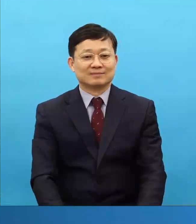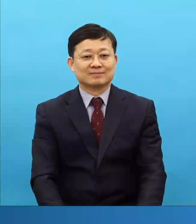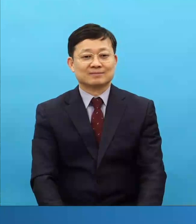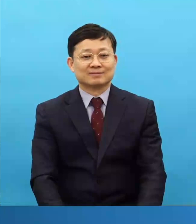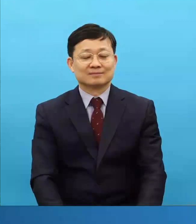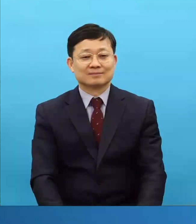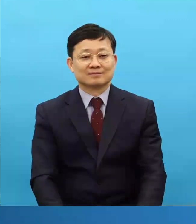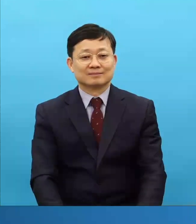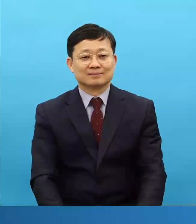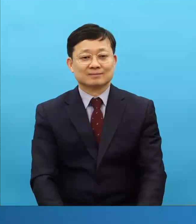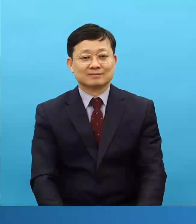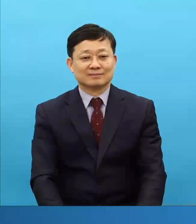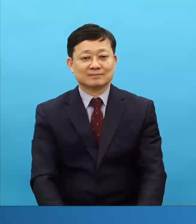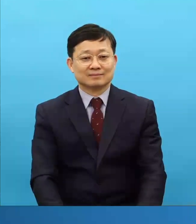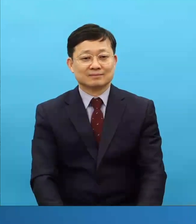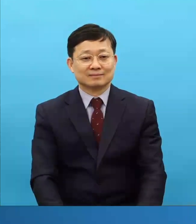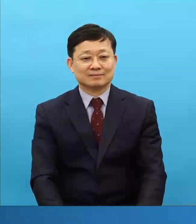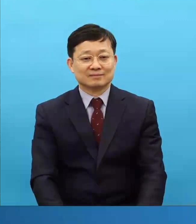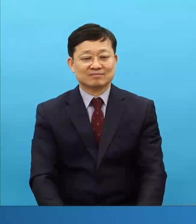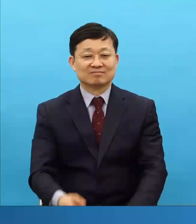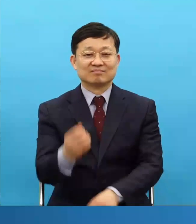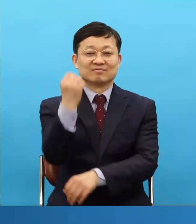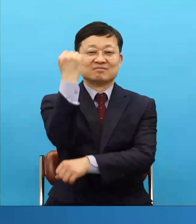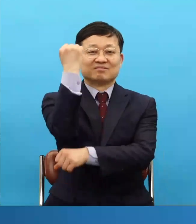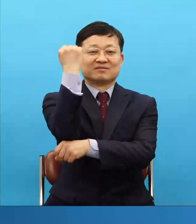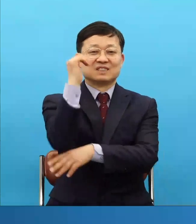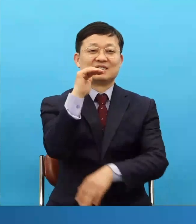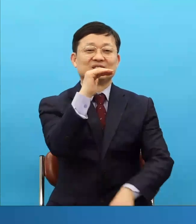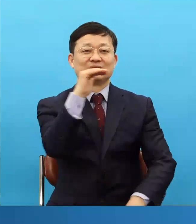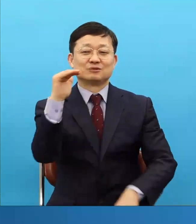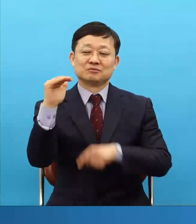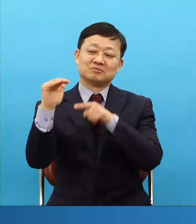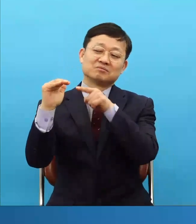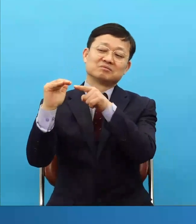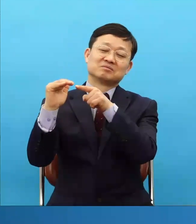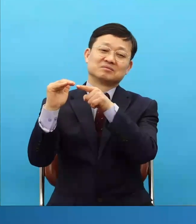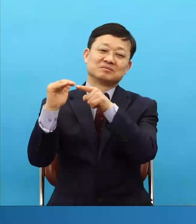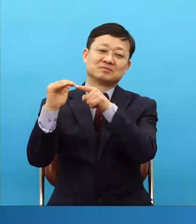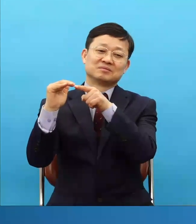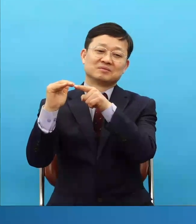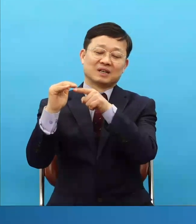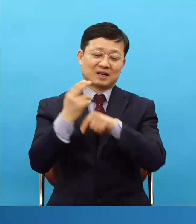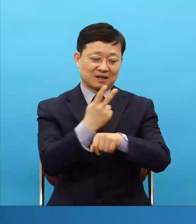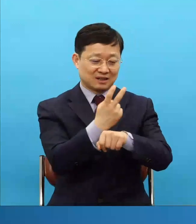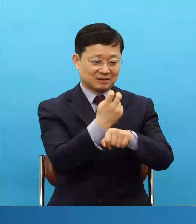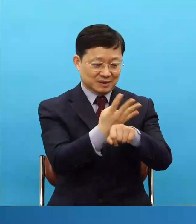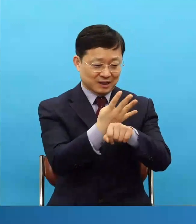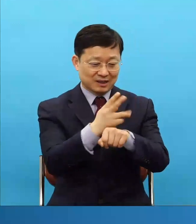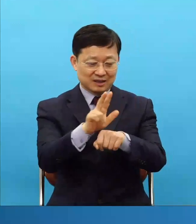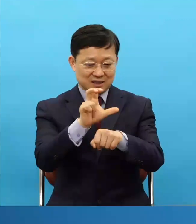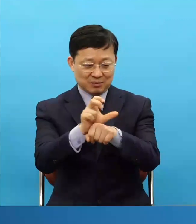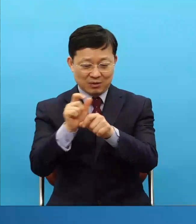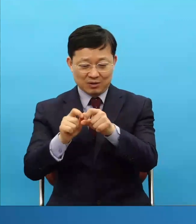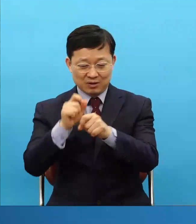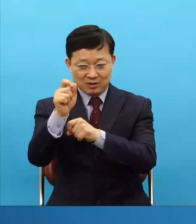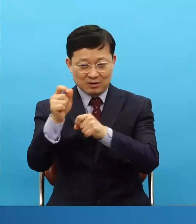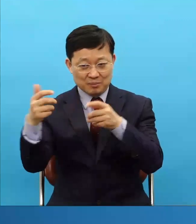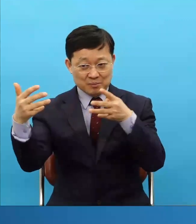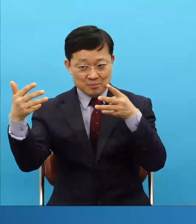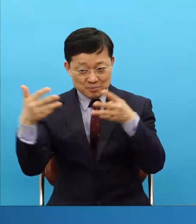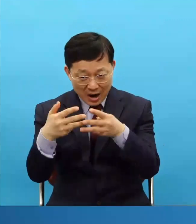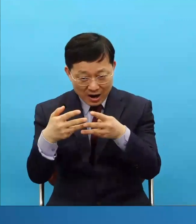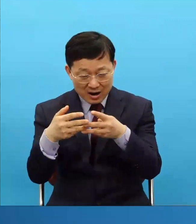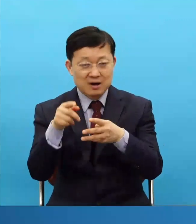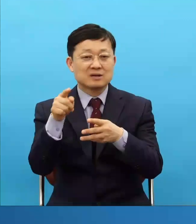really surprised. 기준은 어디 있냐는 겁니다. Where's our standard? 이거 만들어지는 겁니다. It's making this.